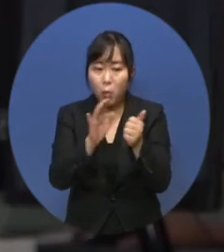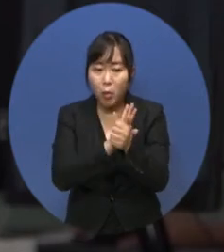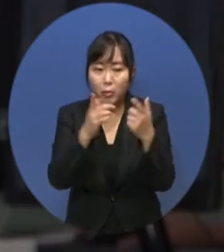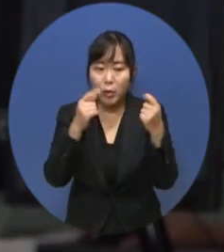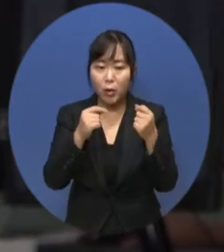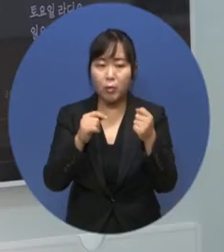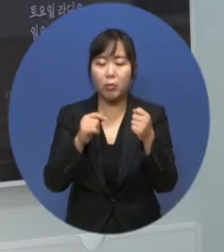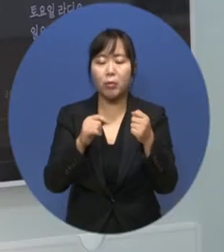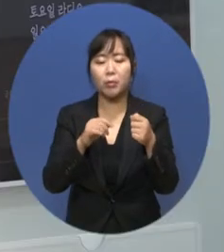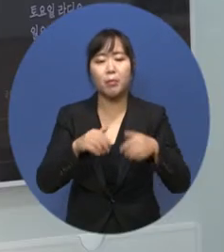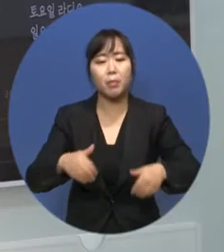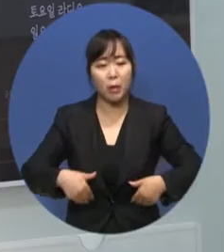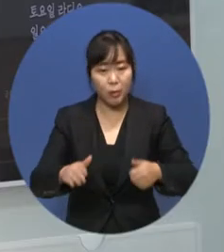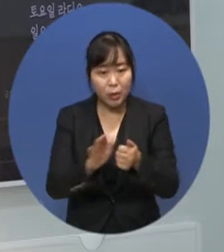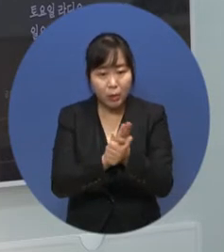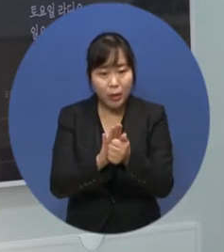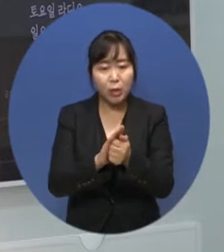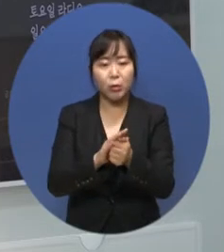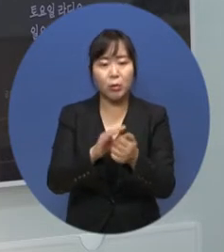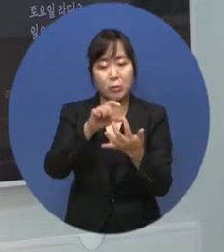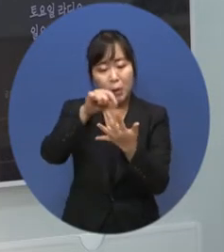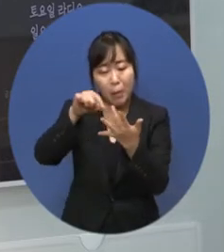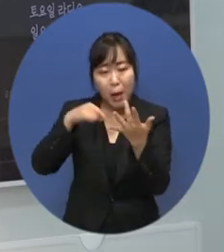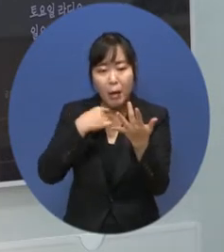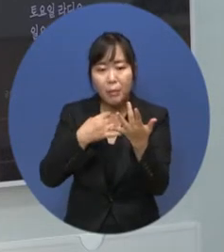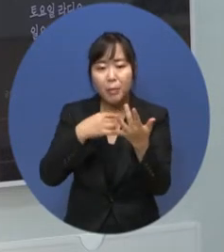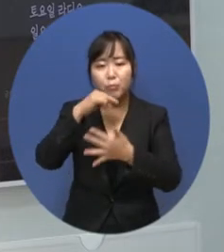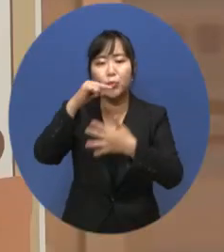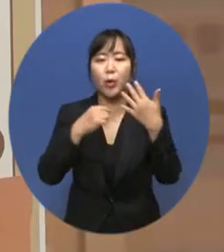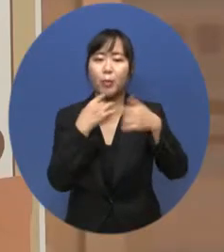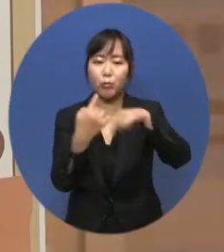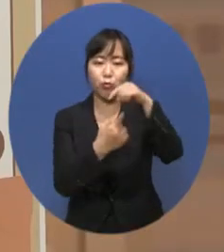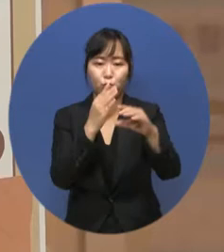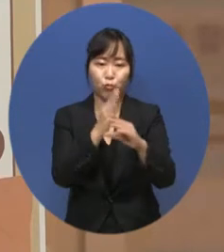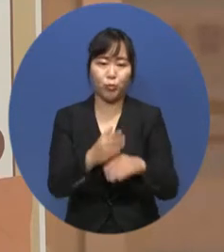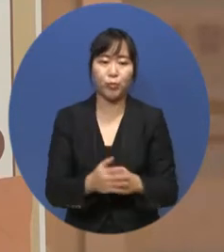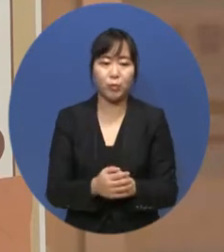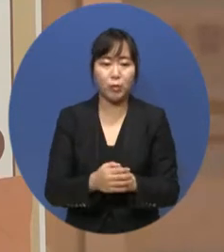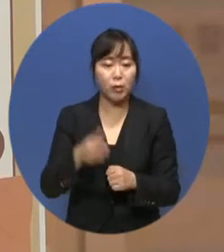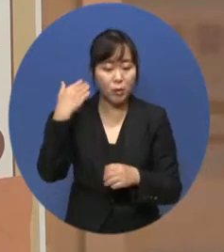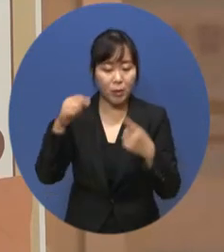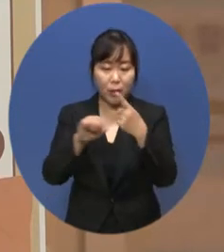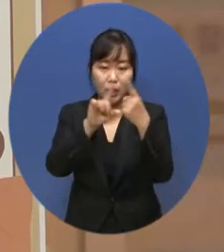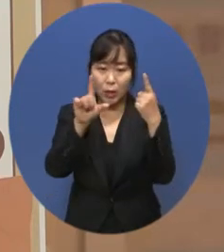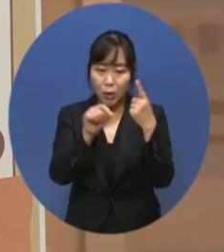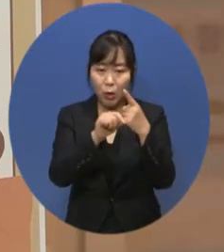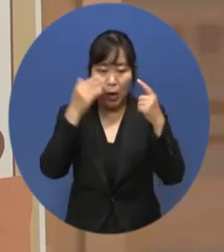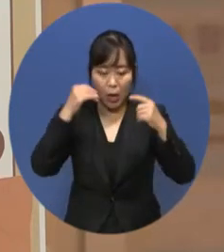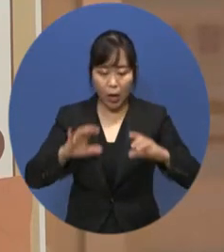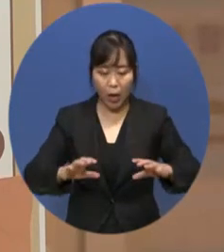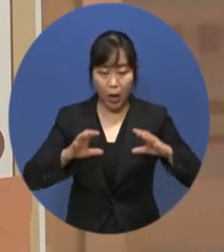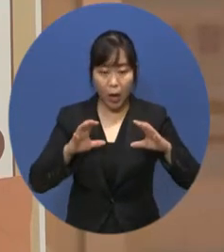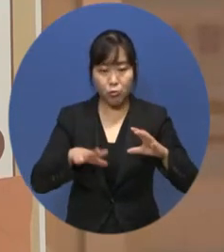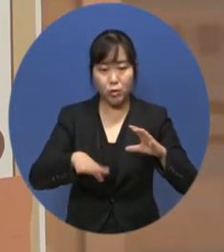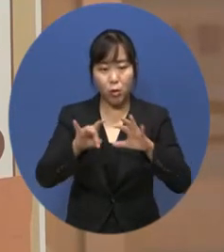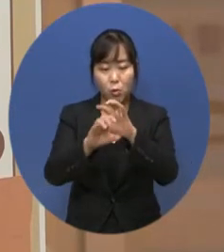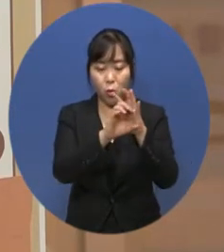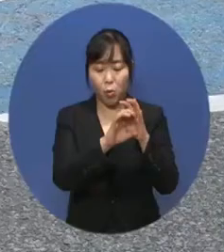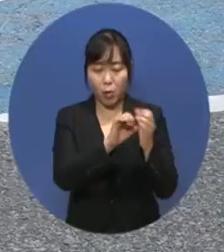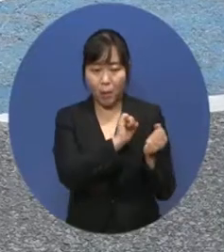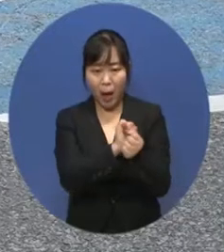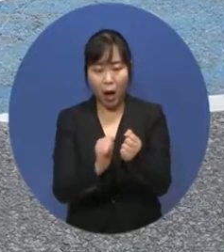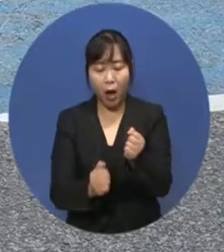필수 서비스와 선별적 프로그램만 운영하고 있습니다. 지난 1월 국내 첫 코로나19 발생